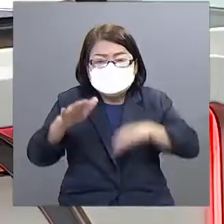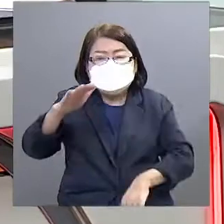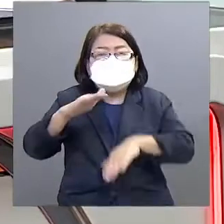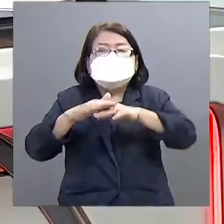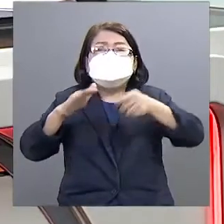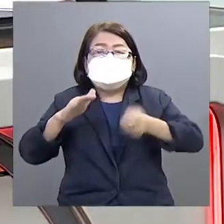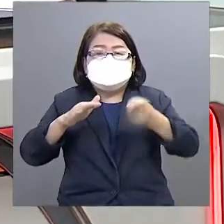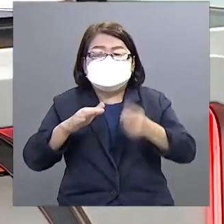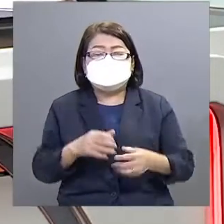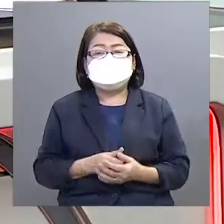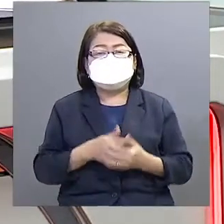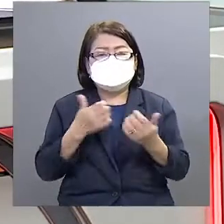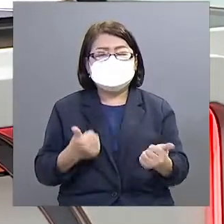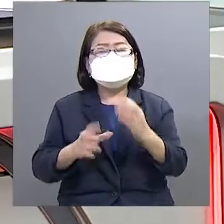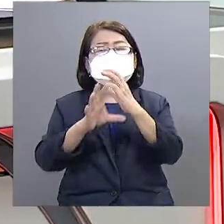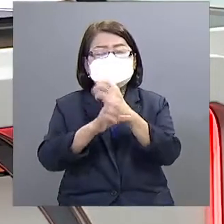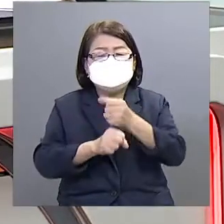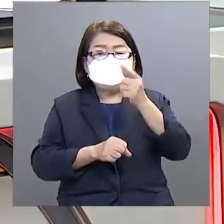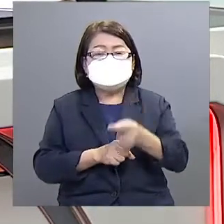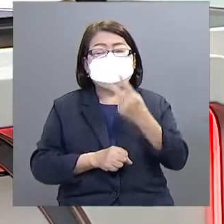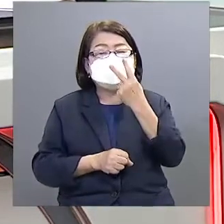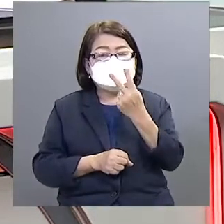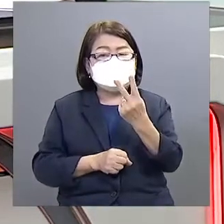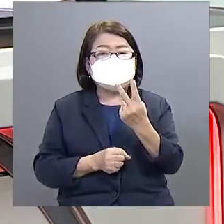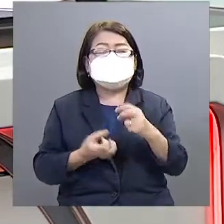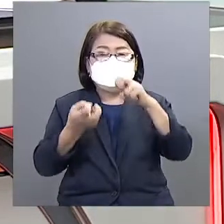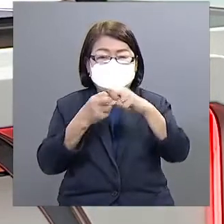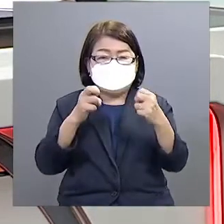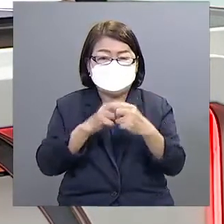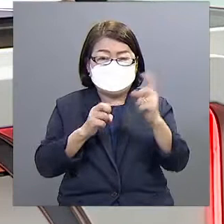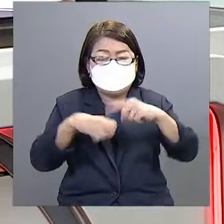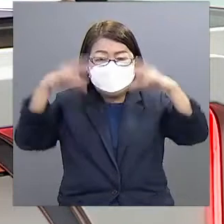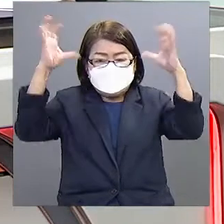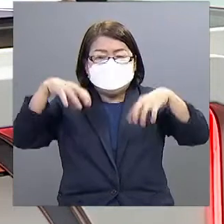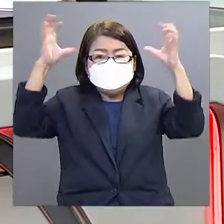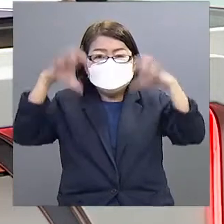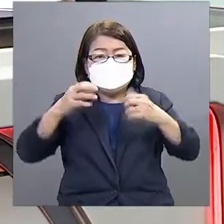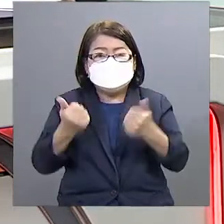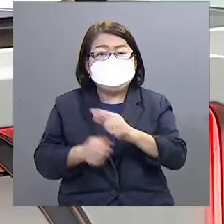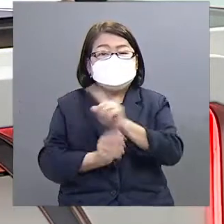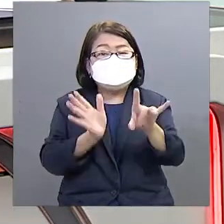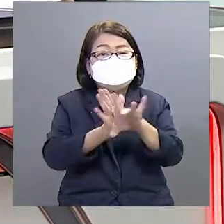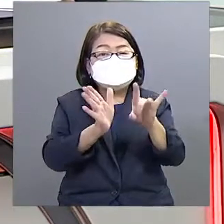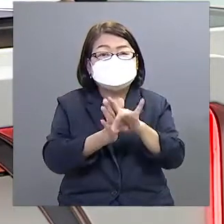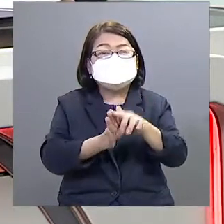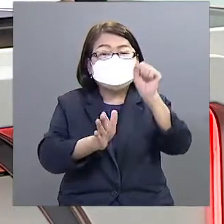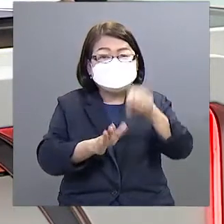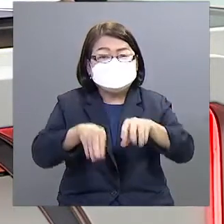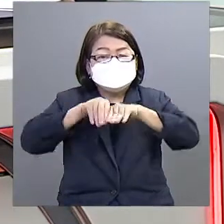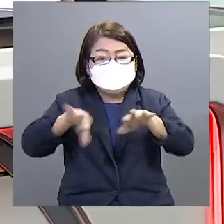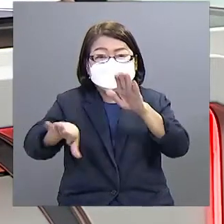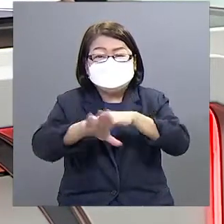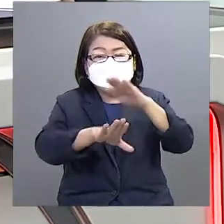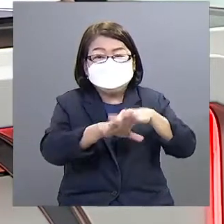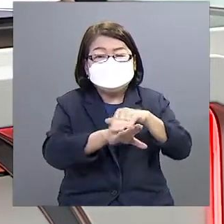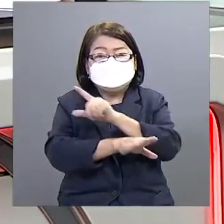แต่ในภาพรวมนะคะคงต้องติดตามสถานการณ์ฝนแม้ว่าวันนี้จะเป็นวันสุดท้ายของการแจ้งเตือนและฝนก็คงจะลดลงแต่